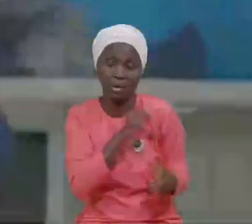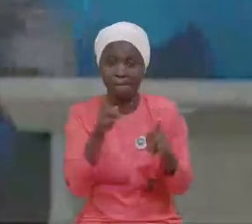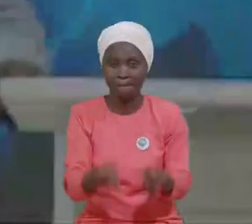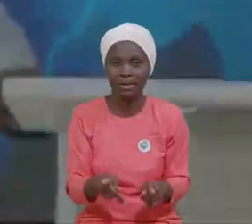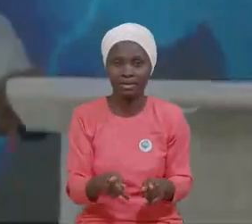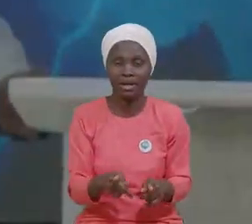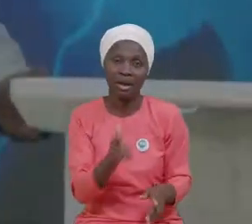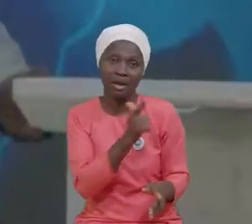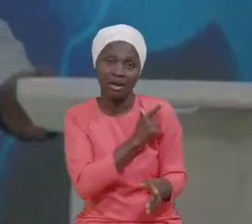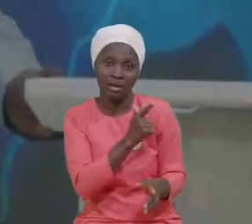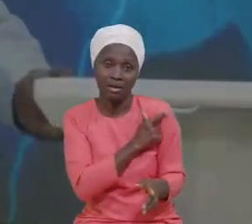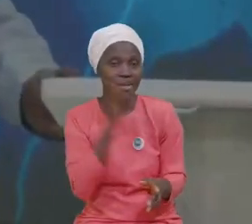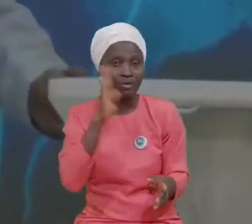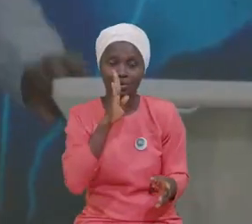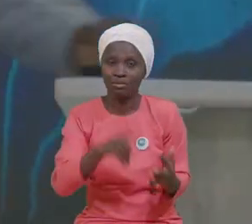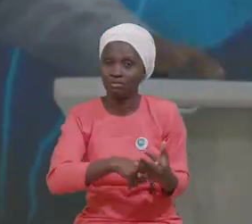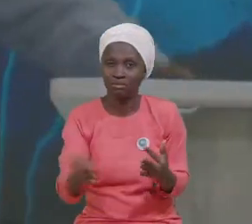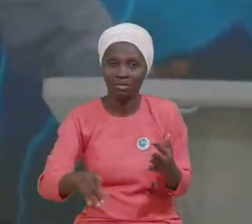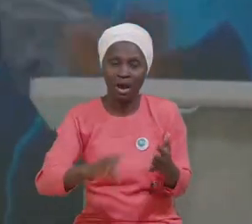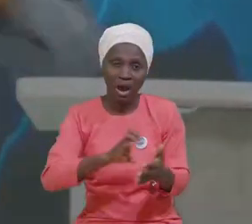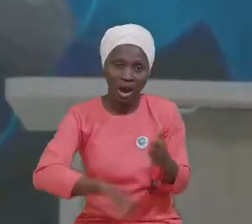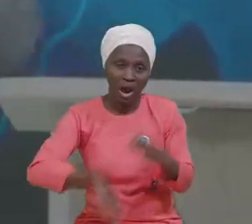La médiocrité sera balayée de ta vie.